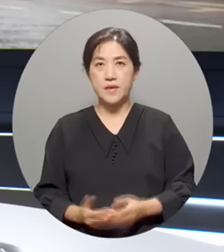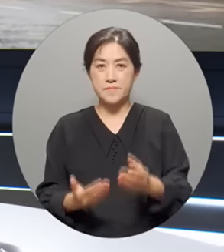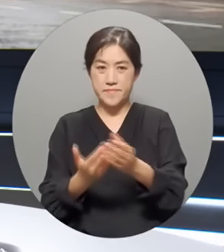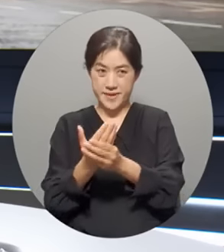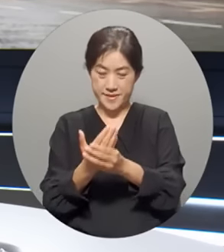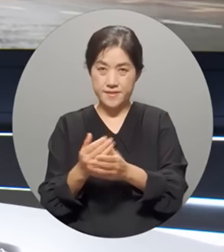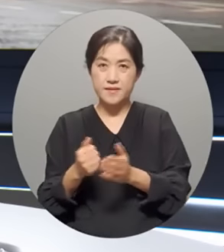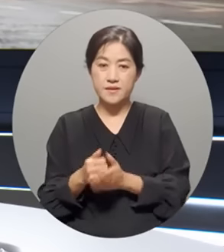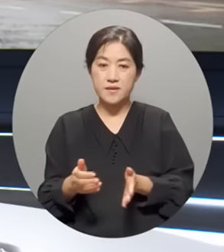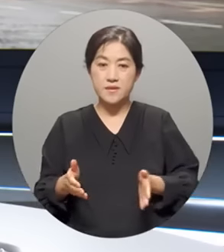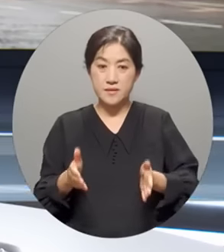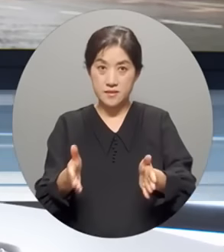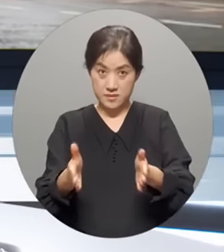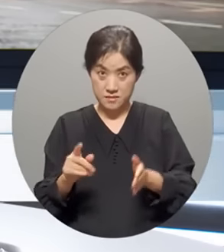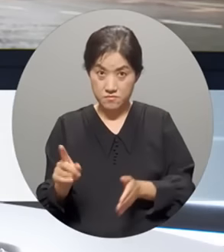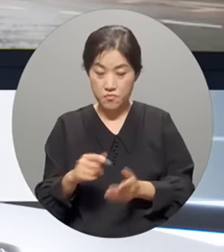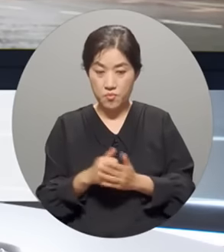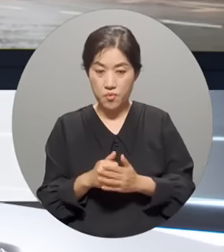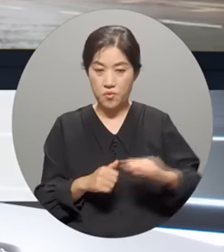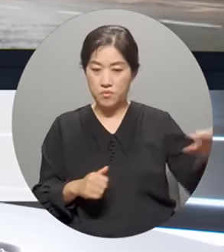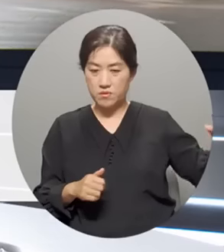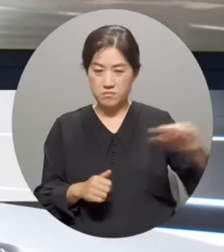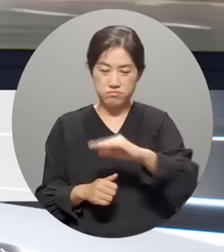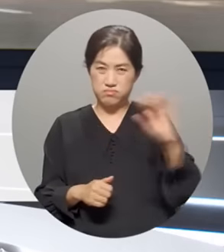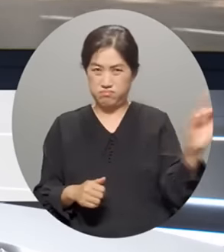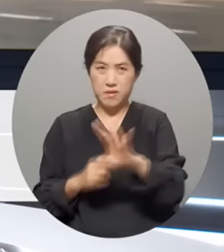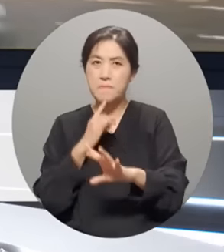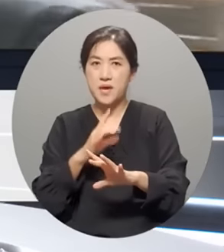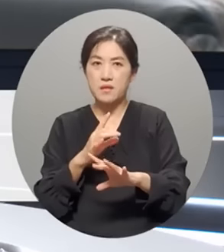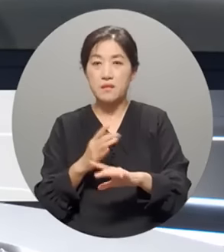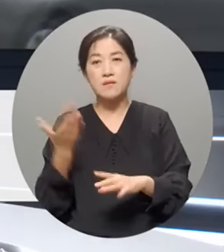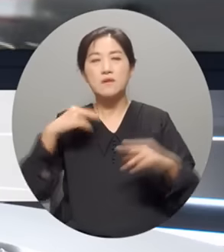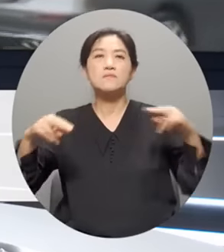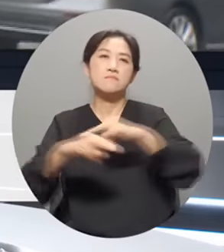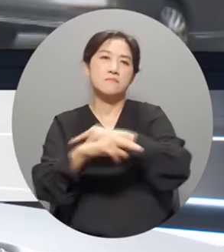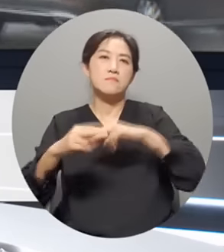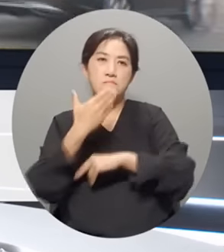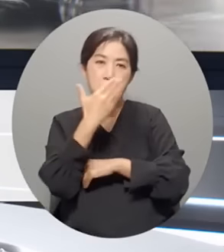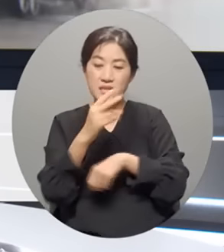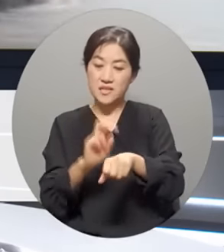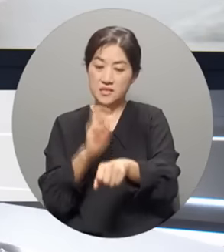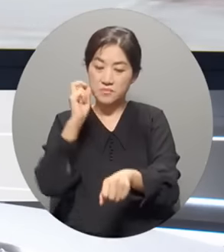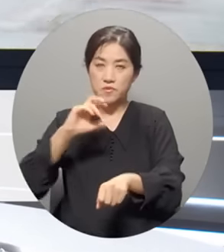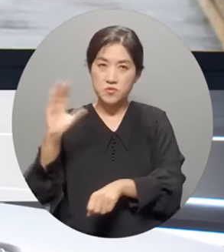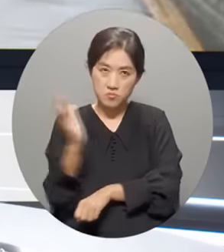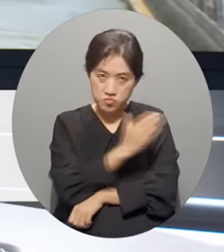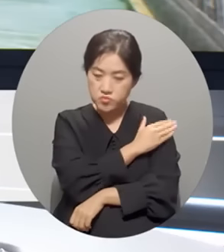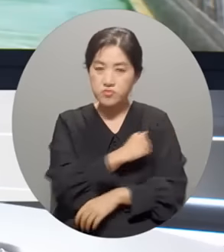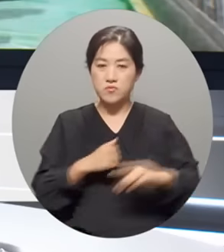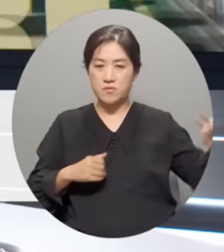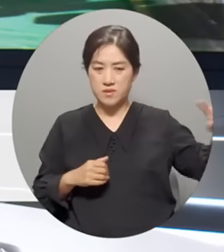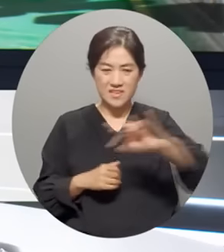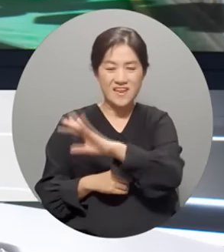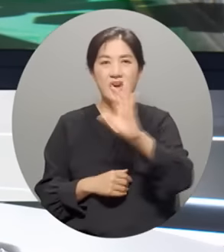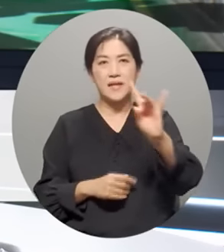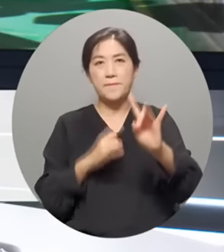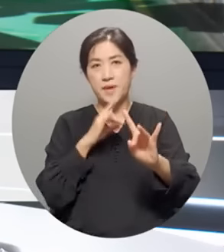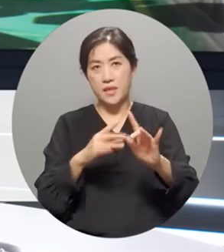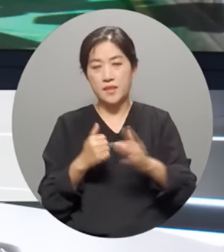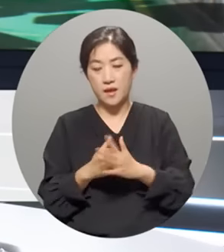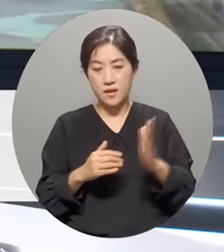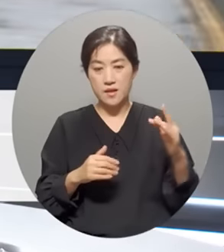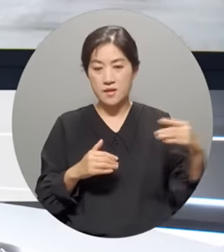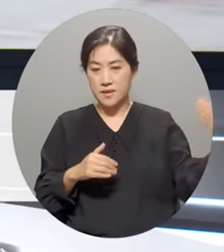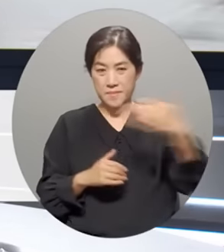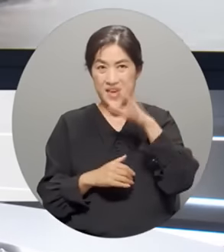사고가 난 일방 통행로는 과거엔 양방향 통행이 가능했지만 20년 전 일방 통행으로 바뀌었는데요. 일방 통행으로